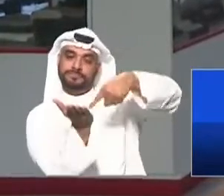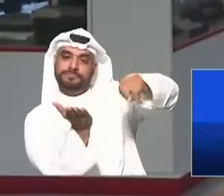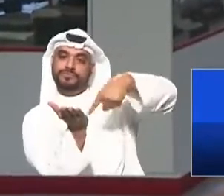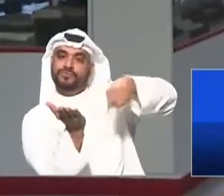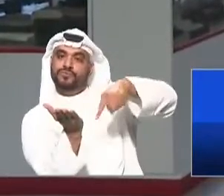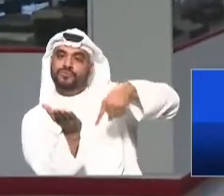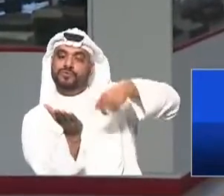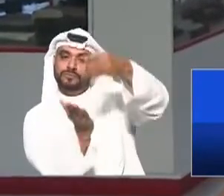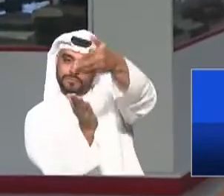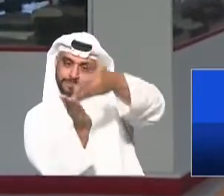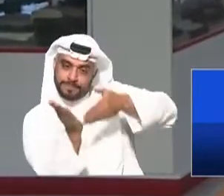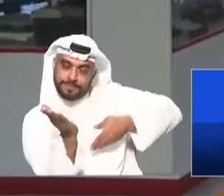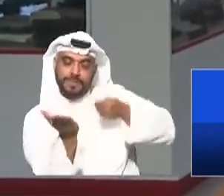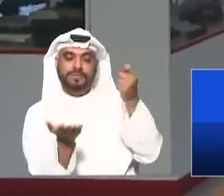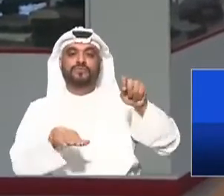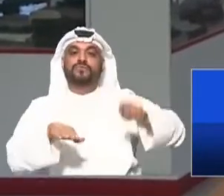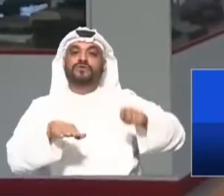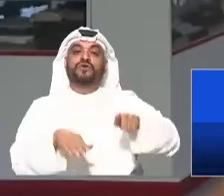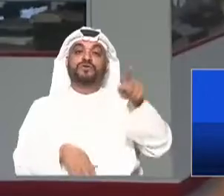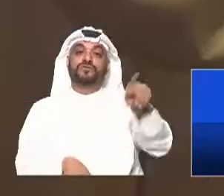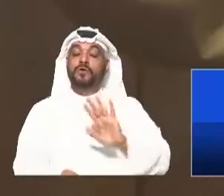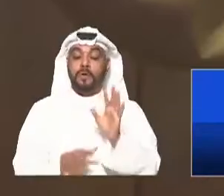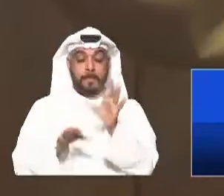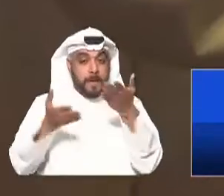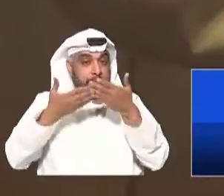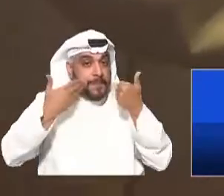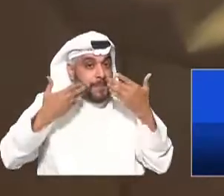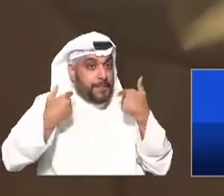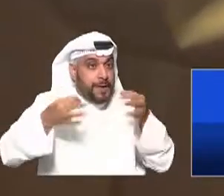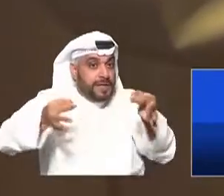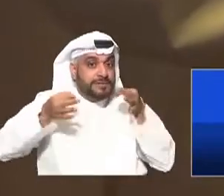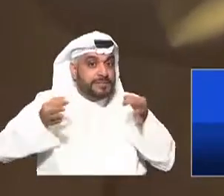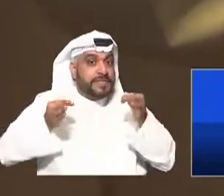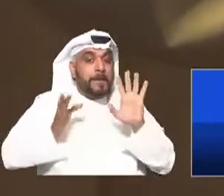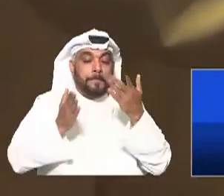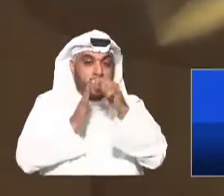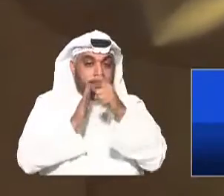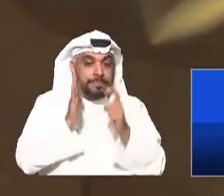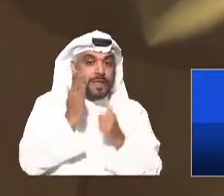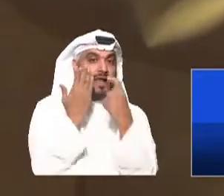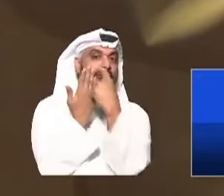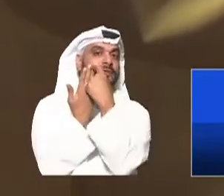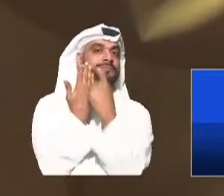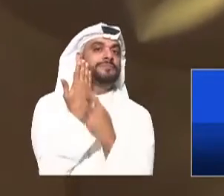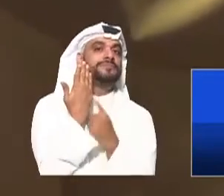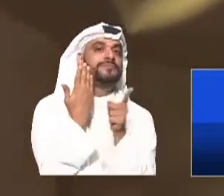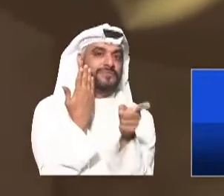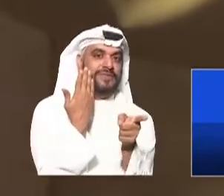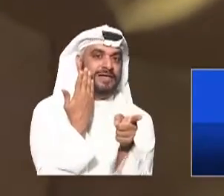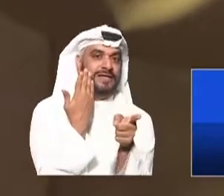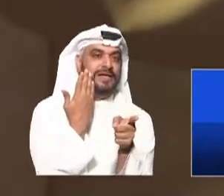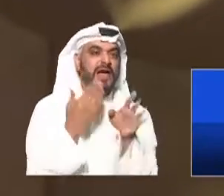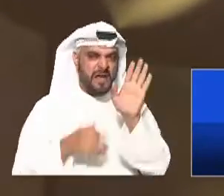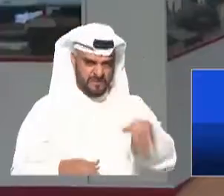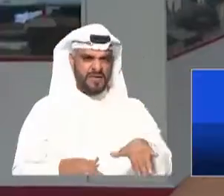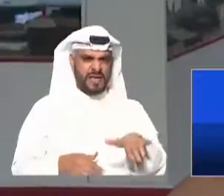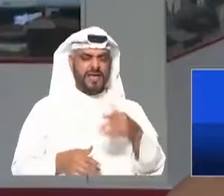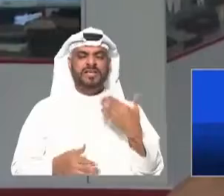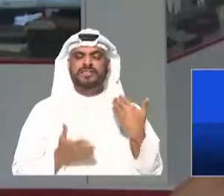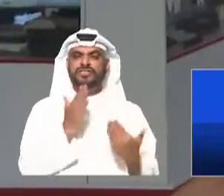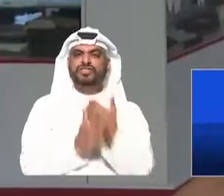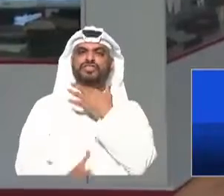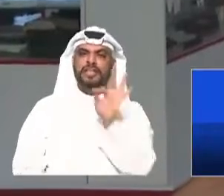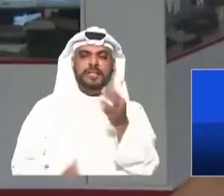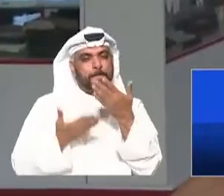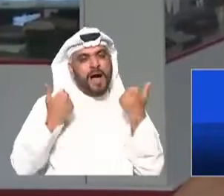ل 21 نشاط تجاري لم يلتزم بقرارات وقوانين بلدية الكويت. في ناس مو مجددة وفي ناس ما عندها